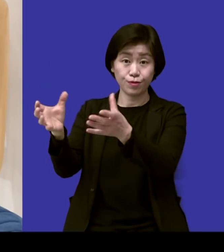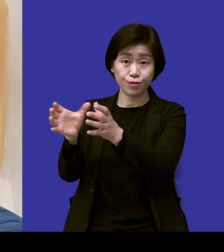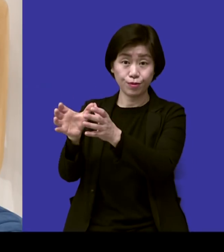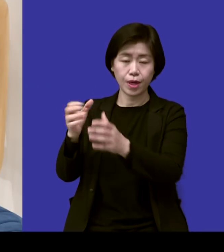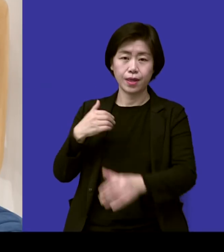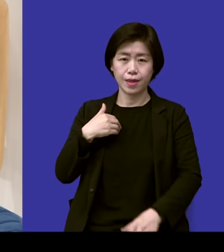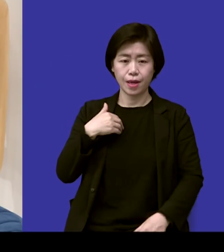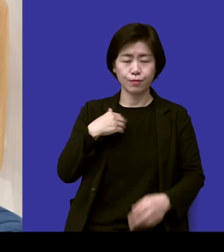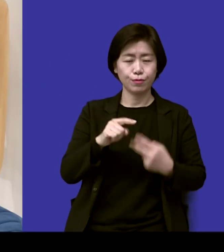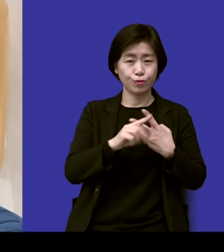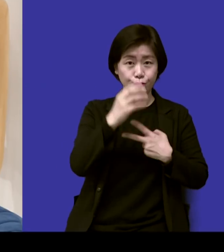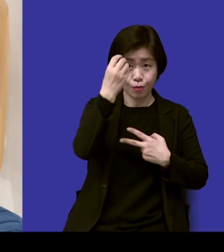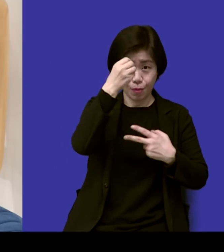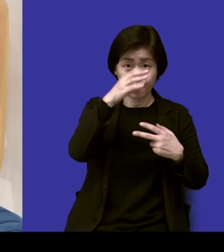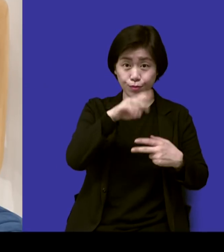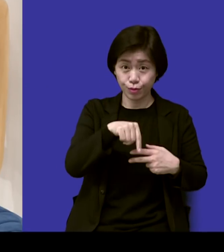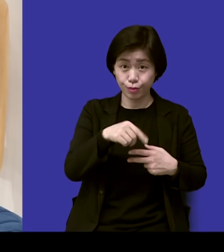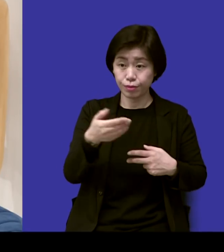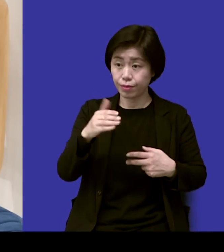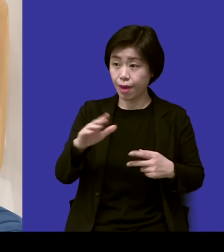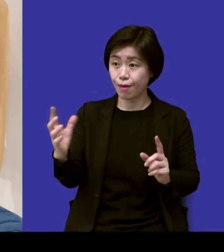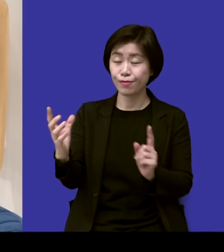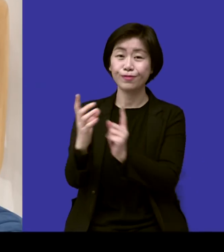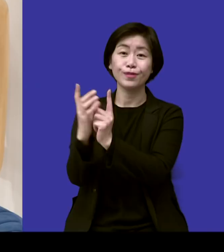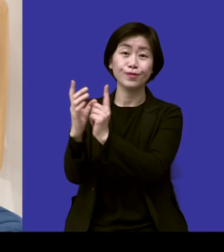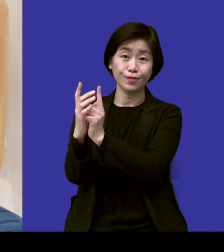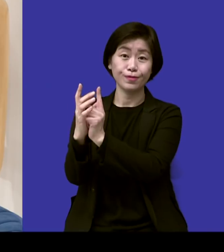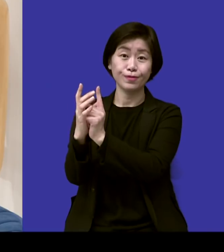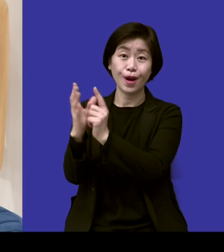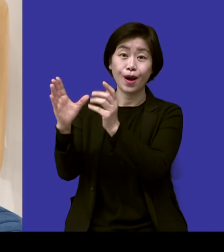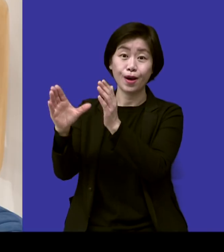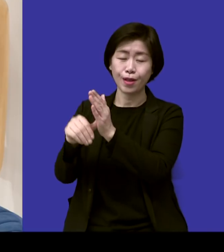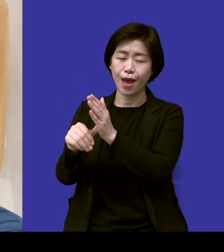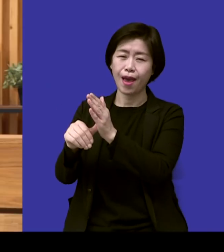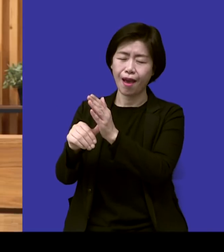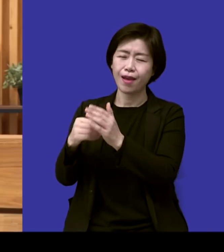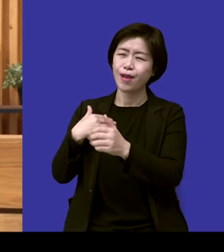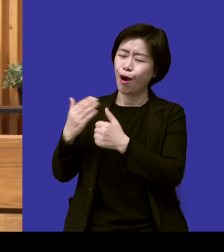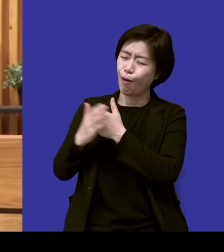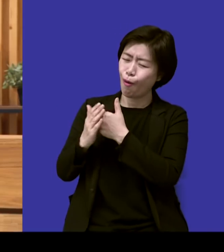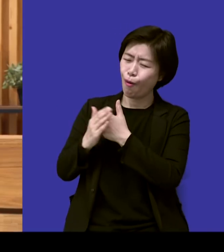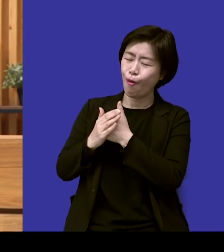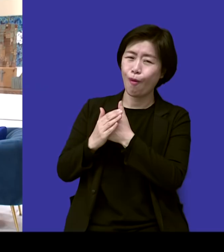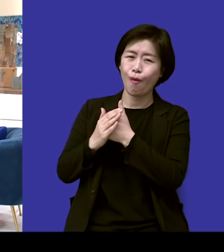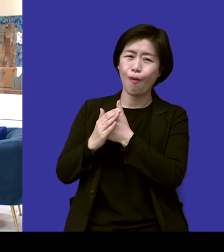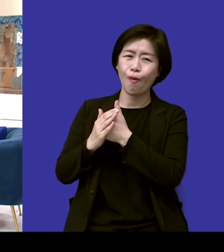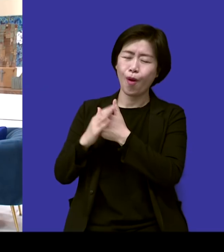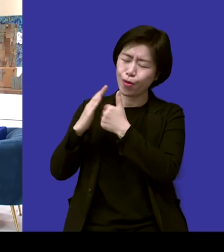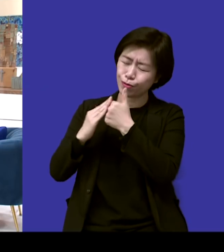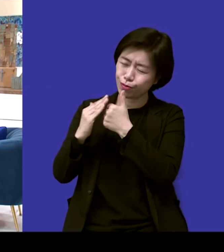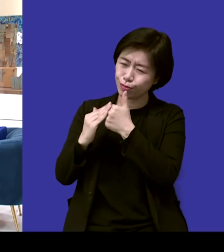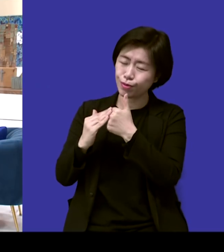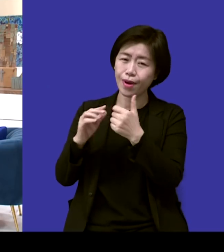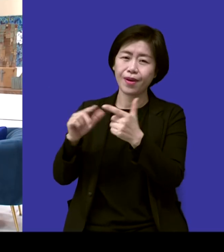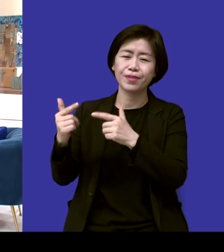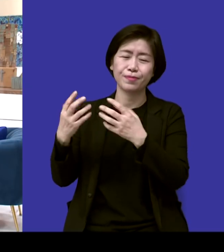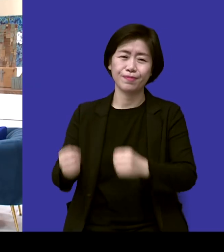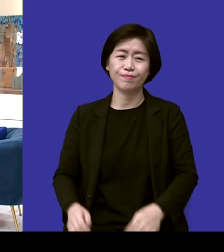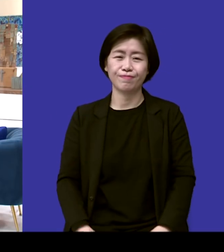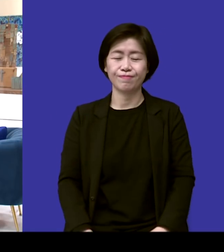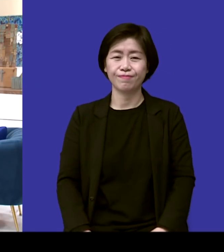저는 그때 중고등부였는데 예, 예. 늘 청년부 형 누나들이 저를 되게 많이 챙겨줬어요. 잘생겼으니까. 네, 그리고 제가